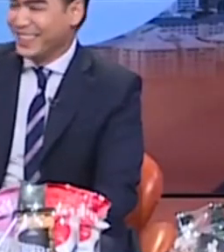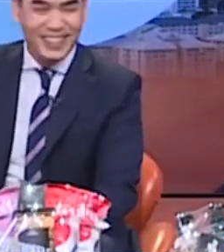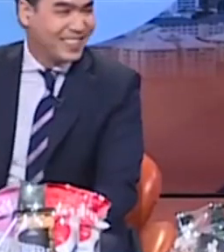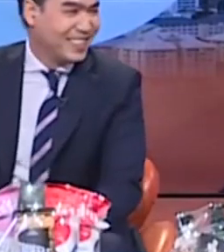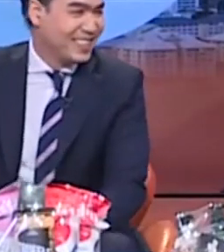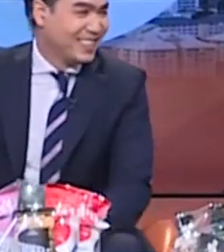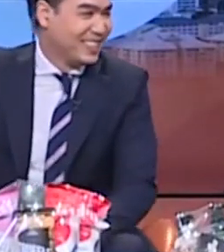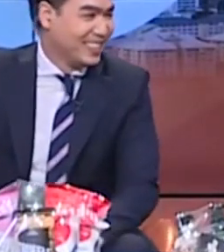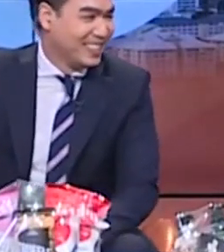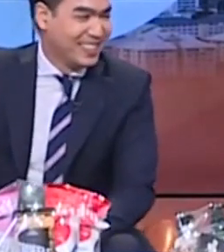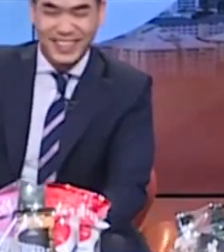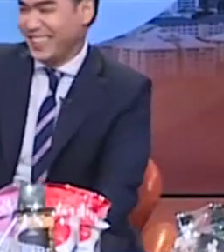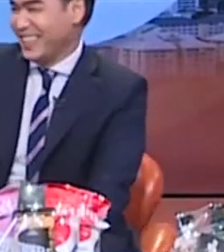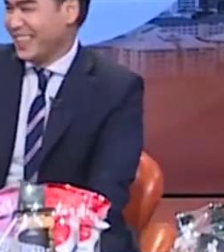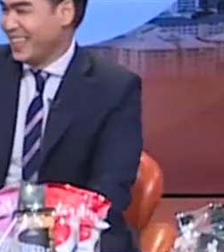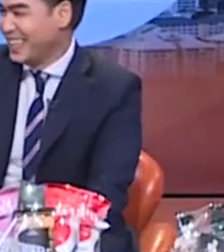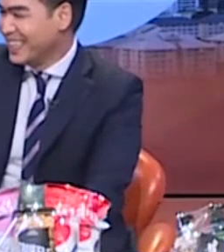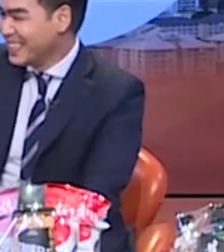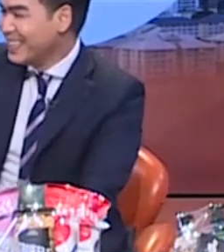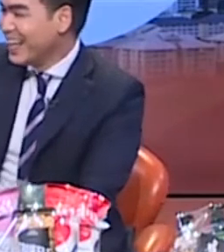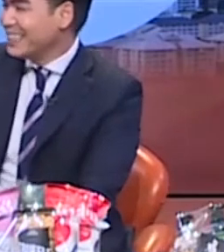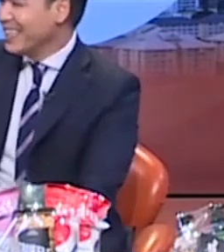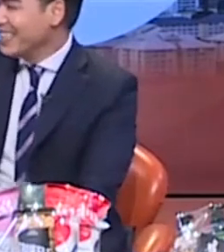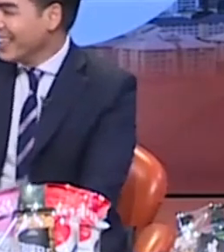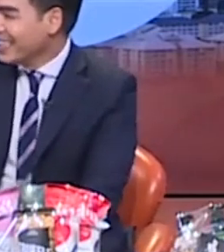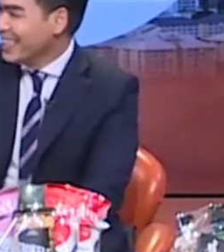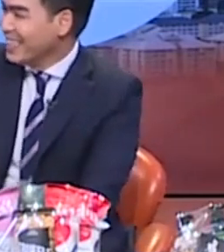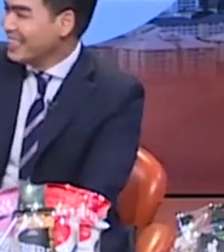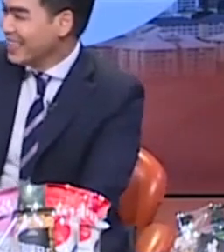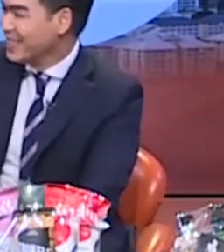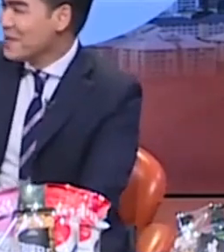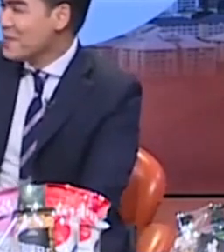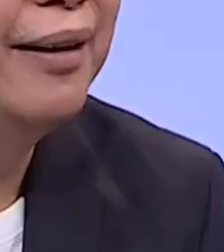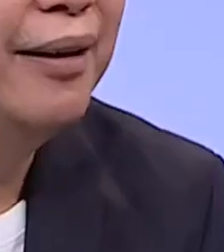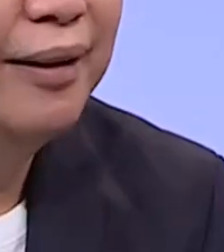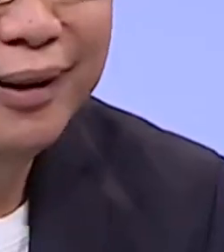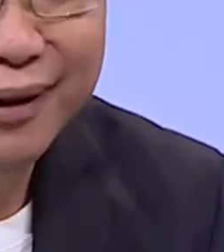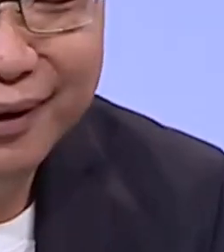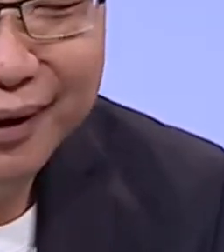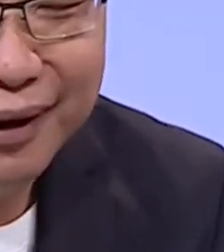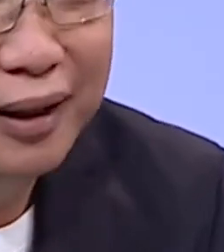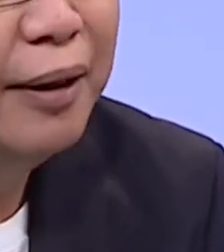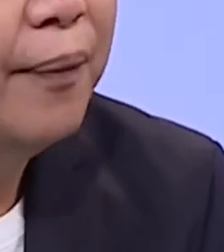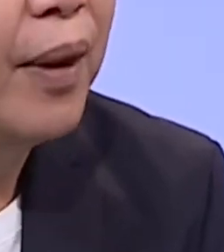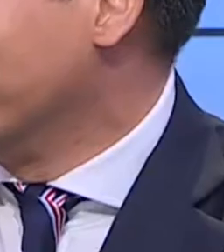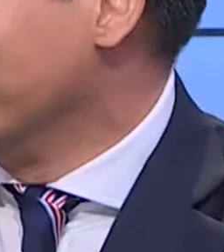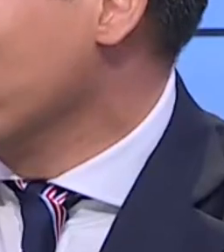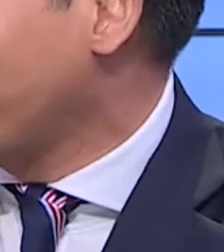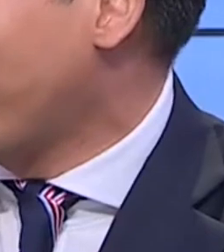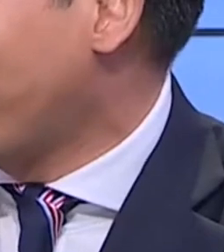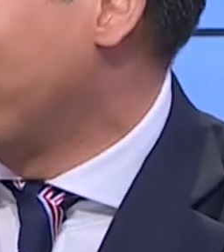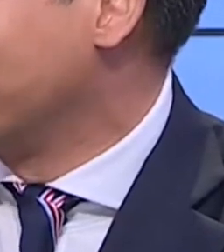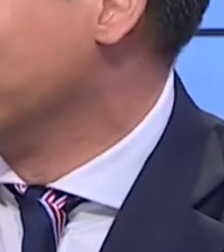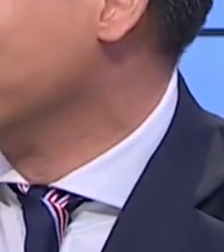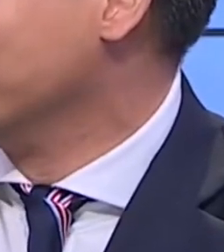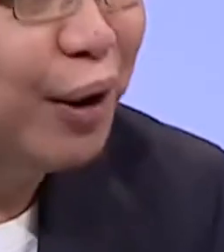ไหนบอกคนเท่ากันไงวะ เหนื่อยใช่มั้ยคุณจุวัฒน์หน้าเหนื่อยมาก ใจเย็นๆ เหนื่อยเบื่อ แล้วทําหน้าเหนื่อยมาก นี่เพิ่งวันที่4 คือปั